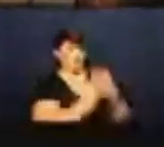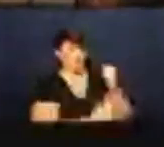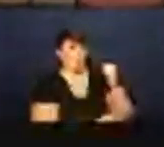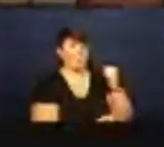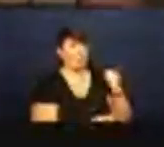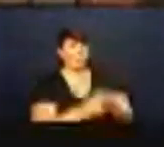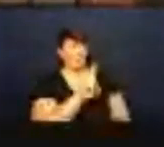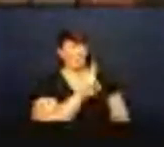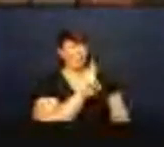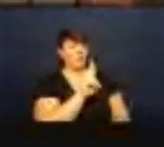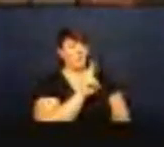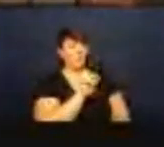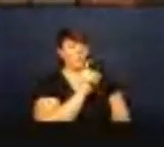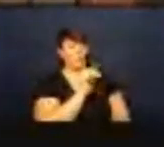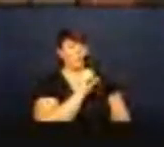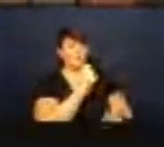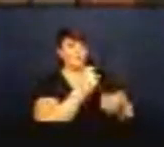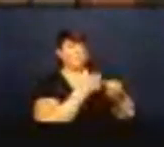likizo.